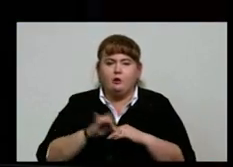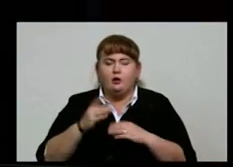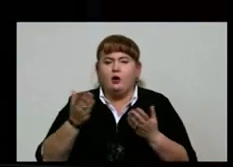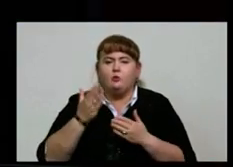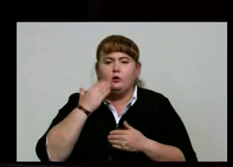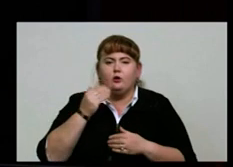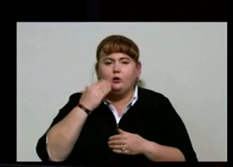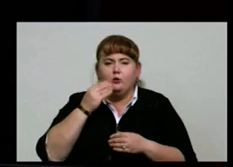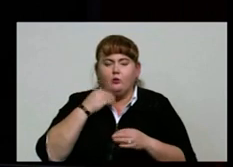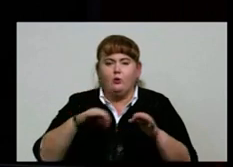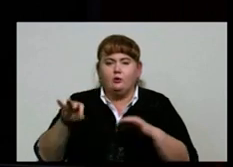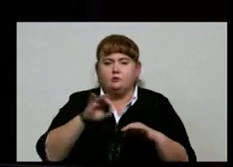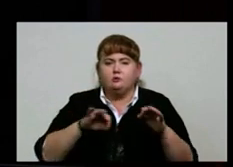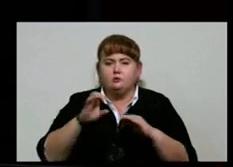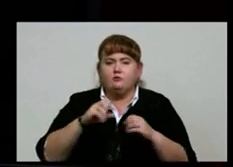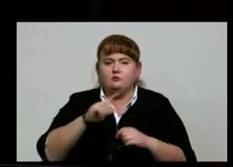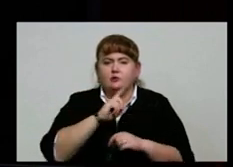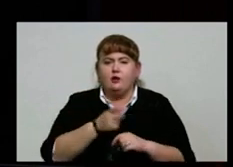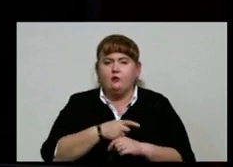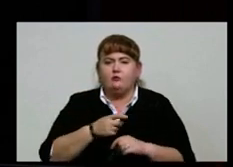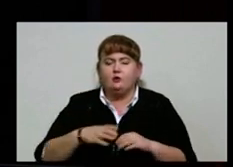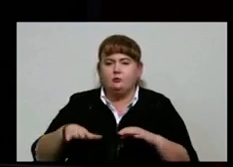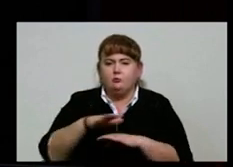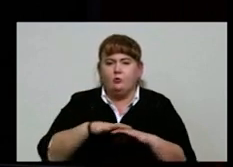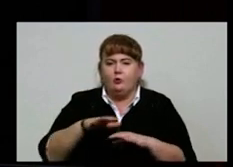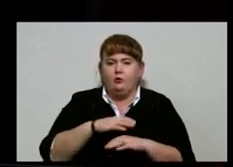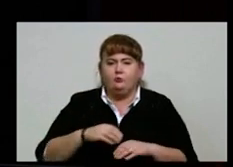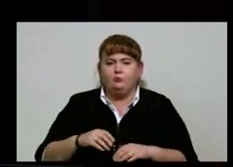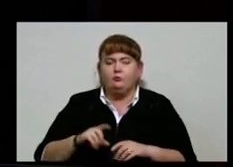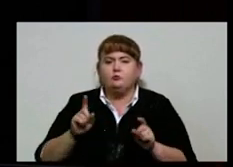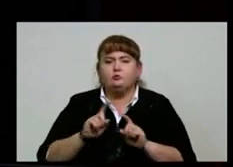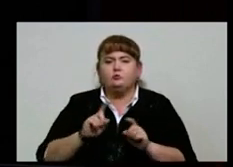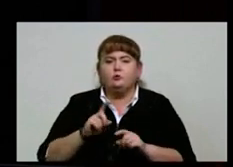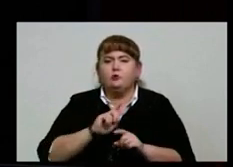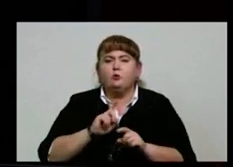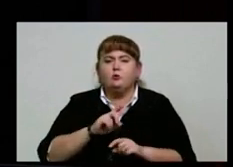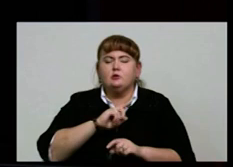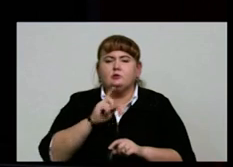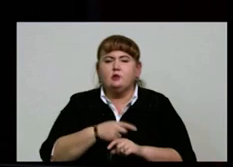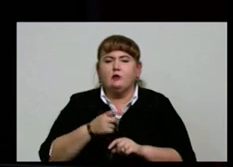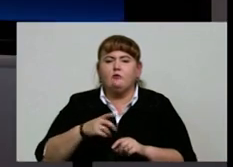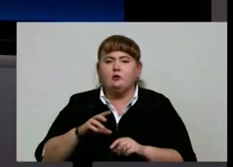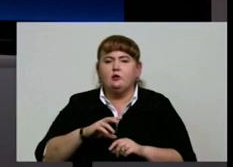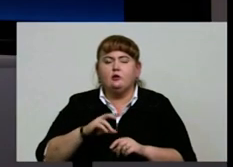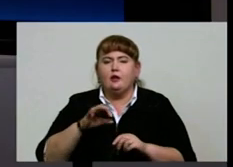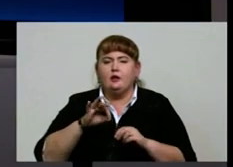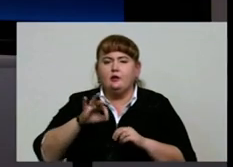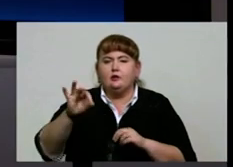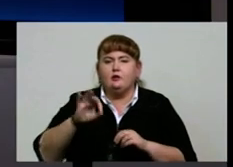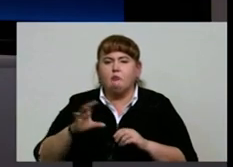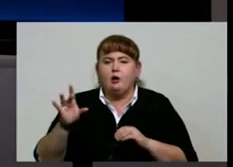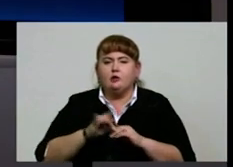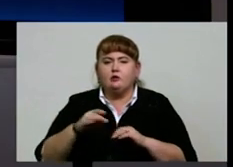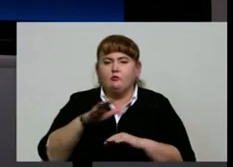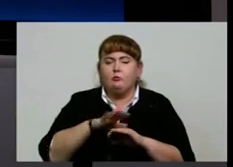легко ориентируется в силовых линиях магнитного поля. А что такое силовые линии магнитного поля? Вспомните, на